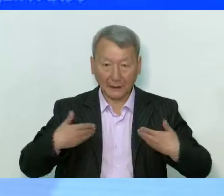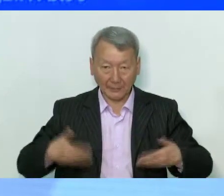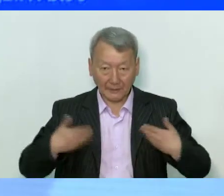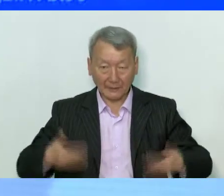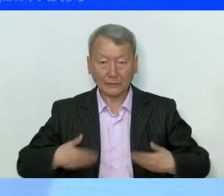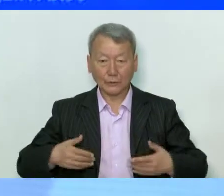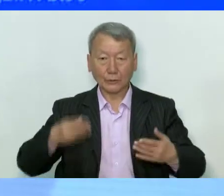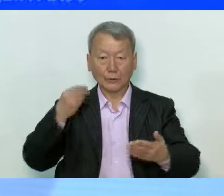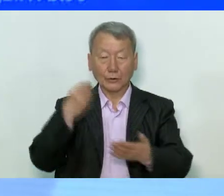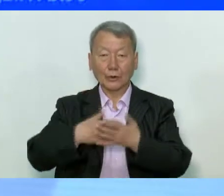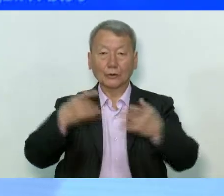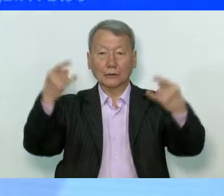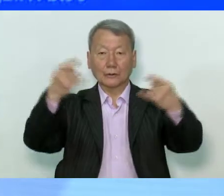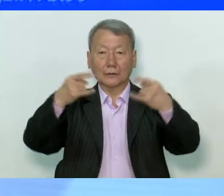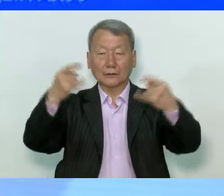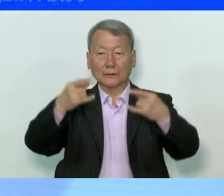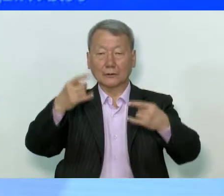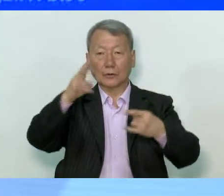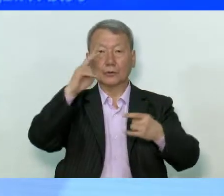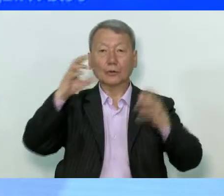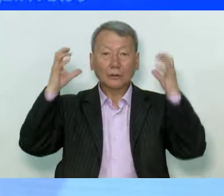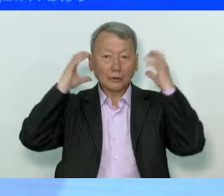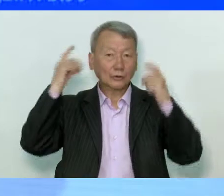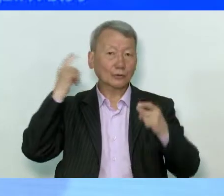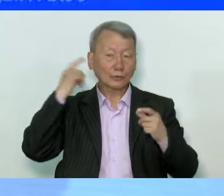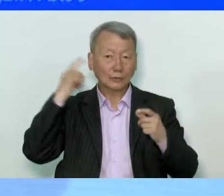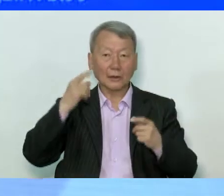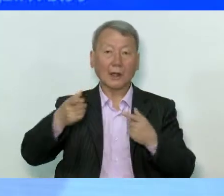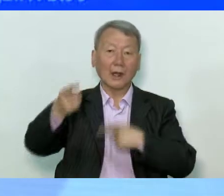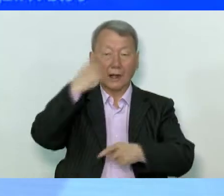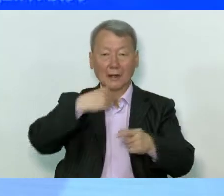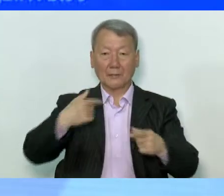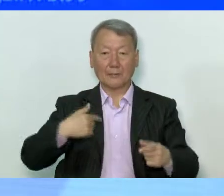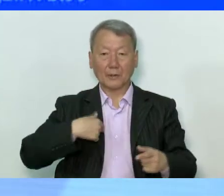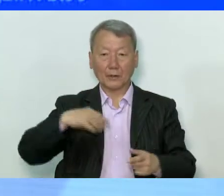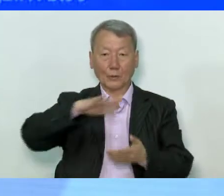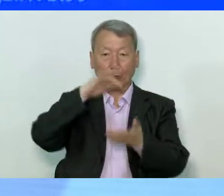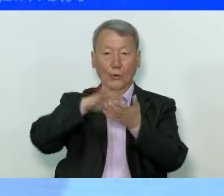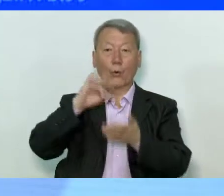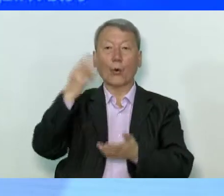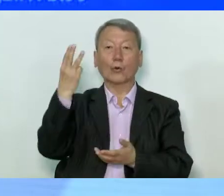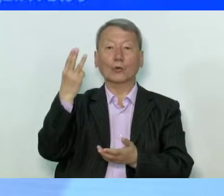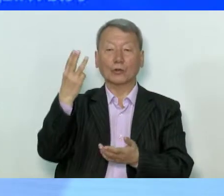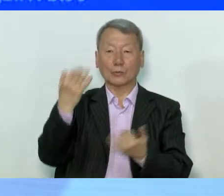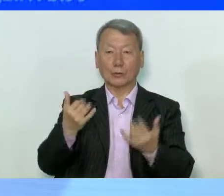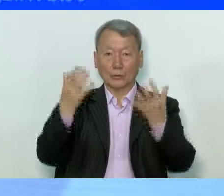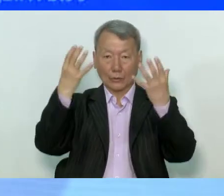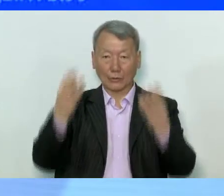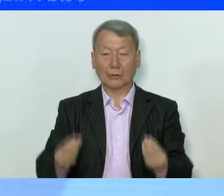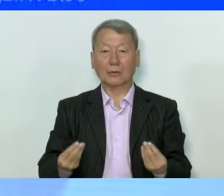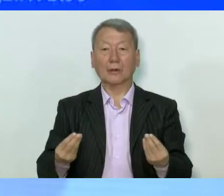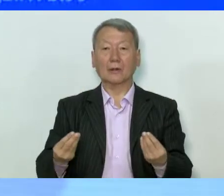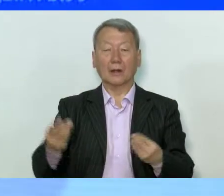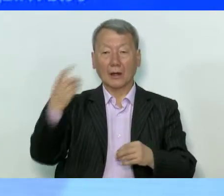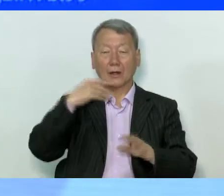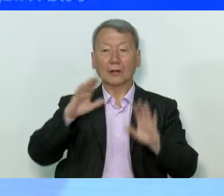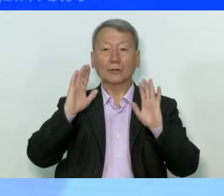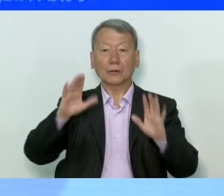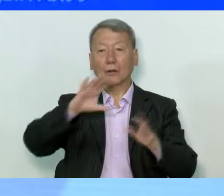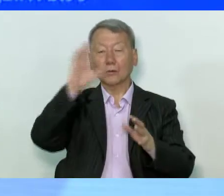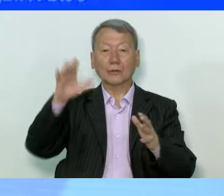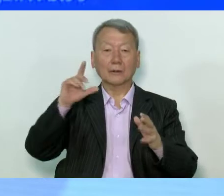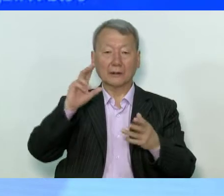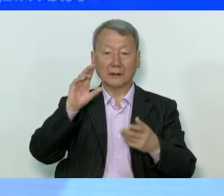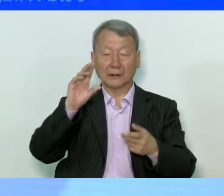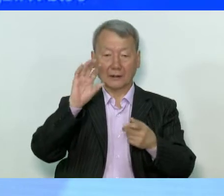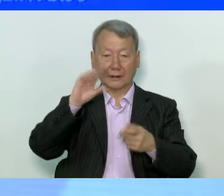Саламатсыздарбы, урматтуу телекөрүүчүлөр, радио угармандар. Кайрадан биз Ош шаарындагы бүгүнкү күнгө карата жалпы абал